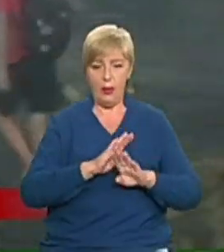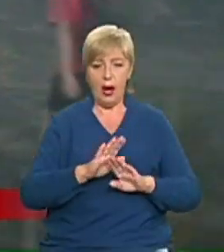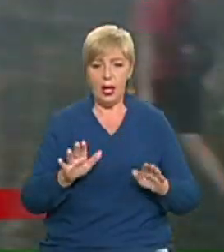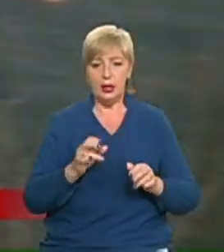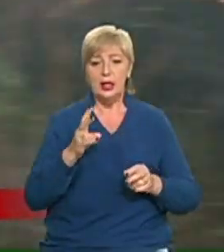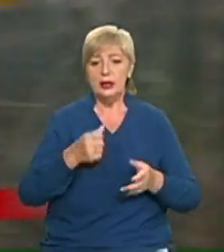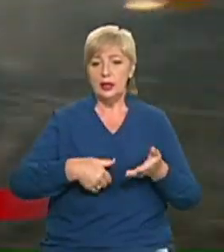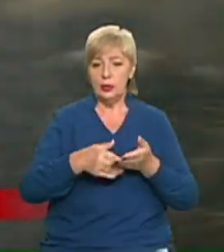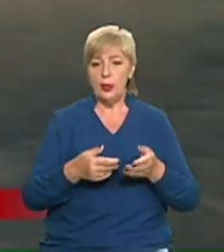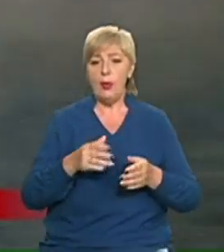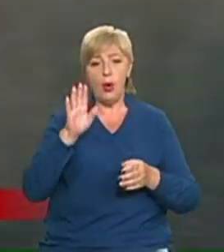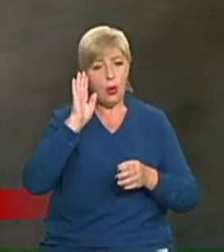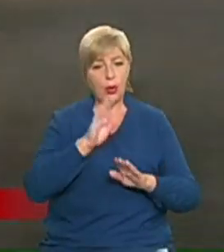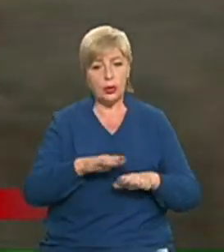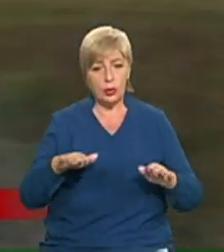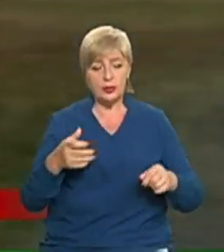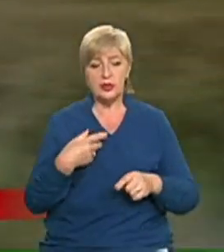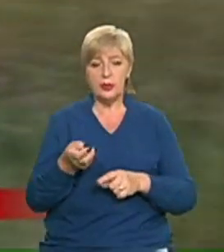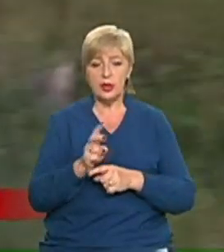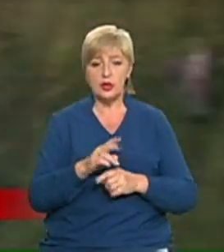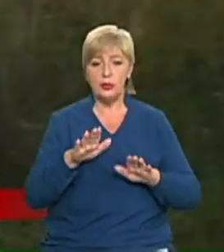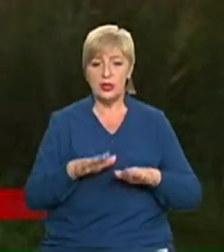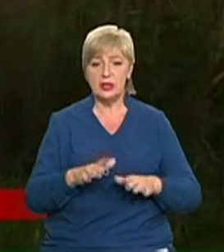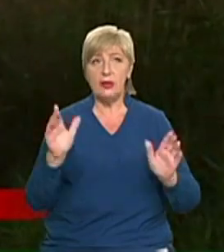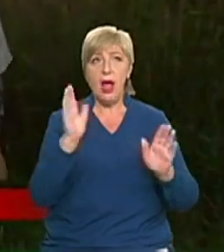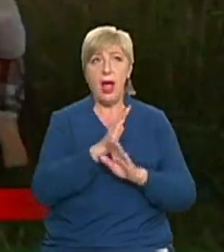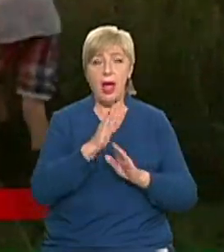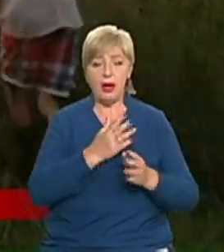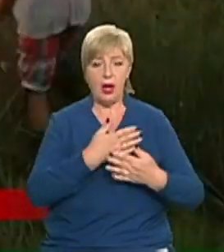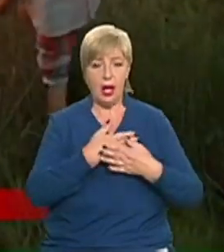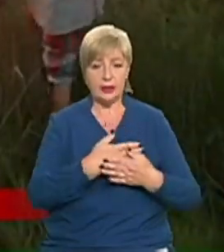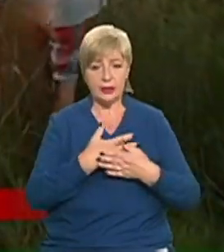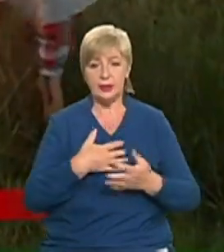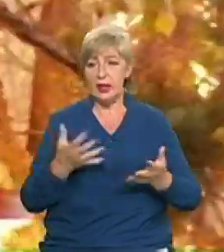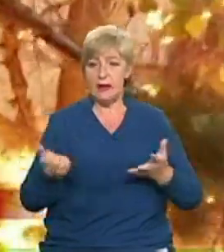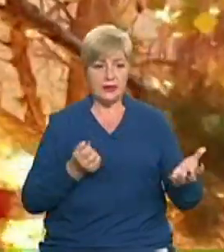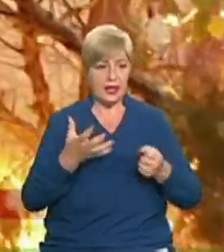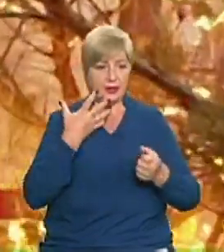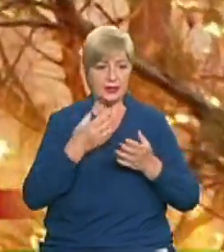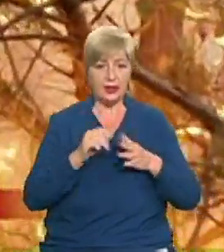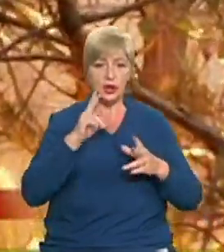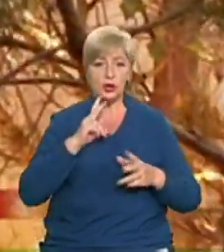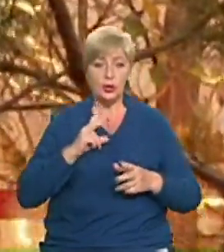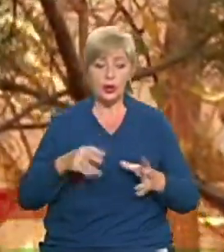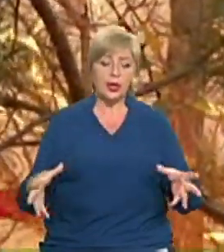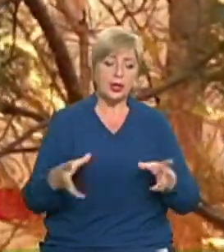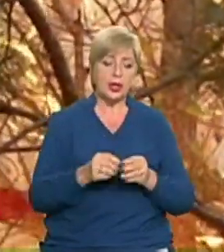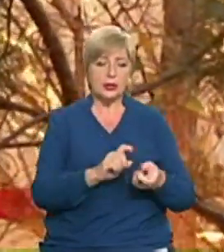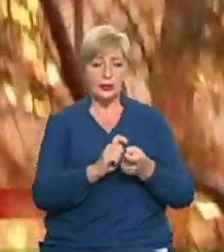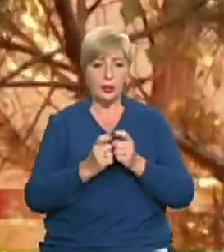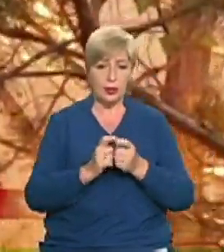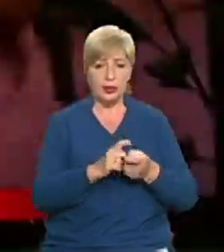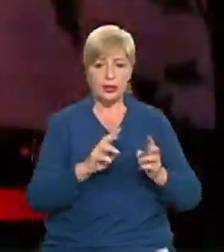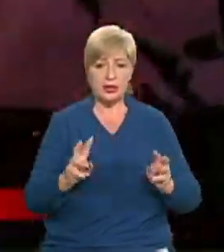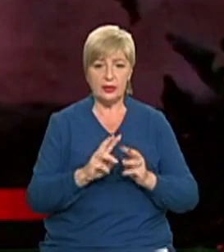На допомогу хлопцям прийшов місцевий екоактивіст В'ячеслав Горобець. Із собою взяв доньок. Разом вони боролися із вогнем